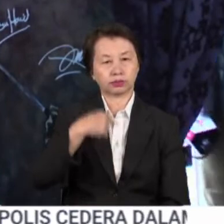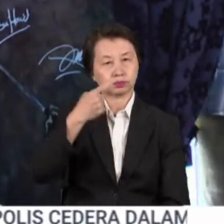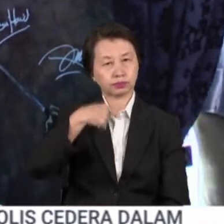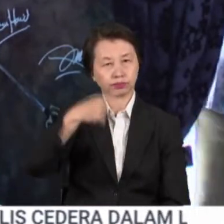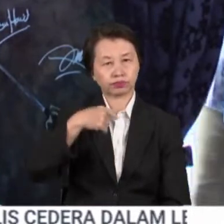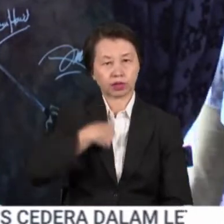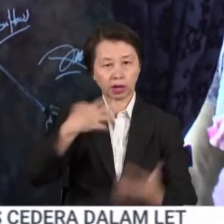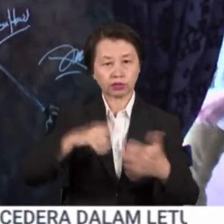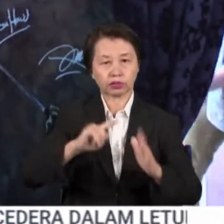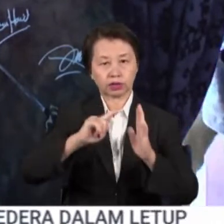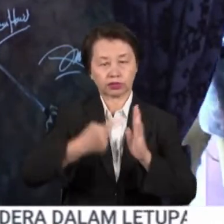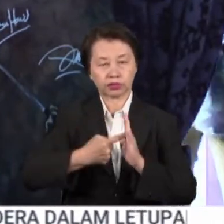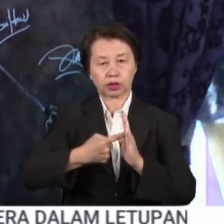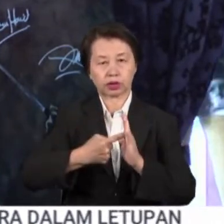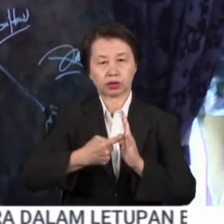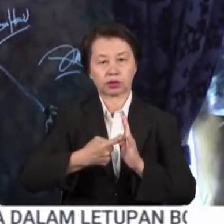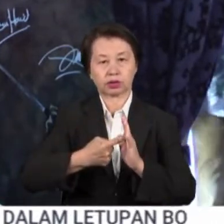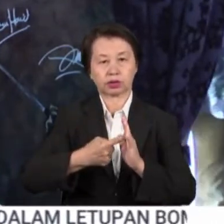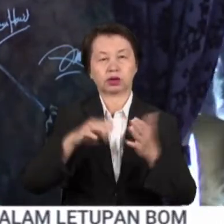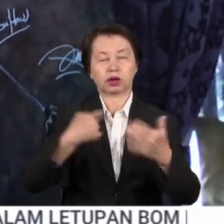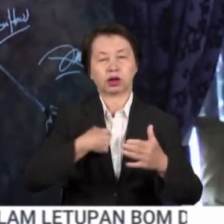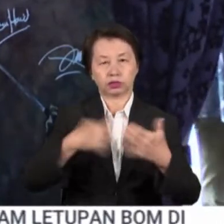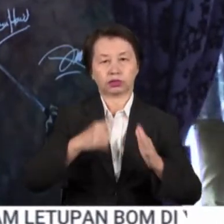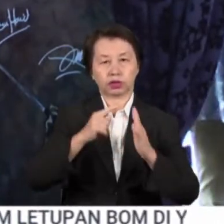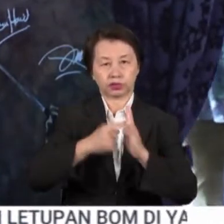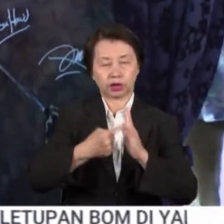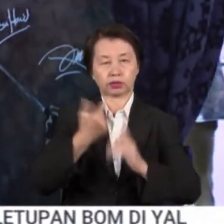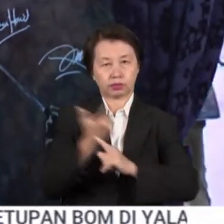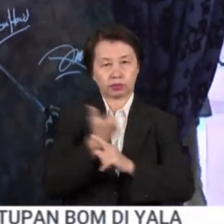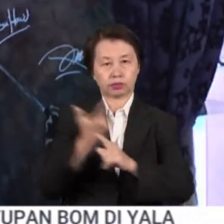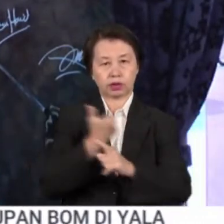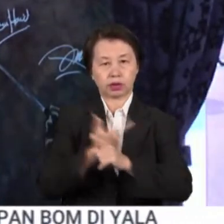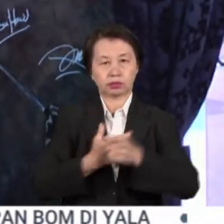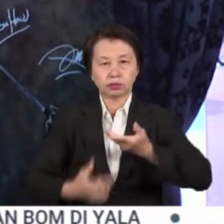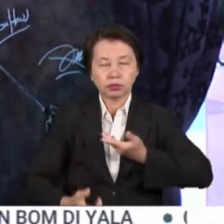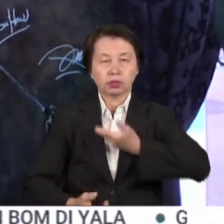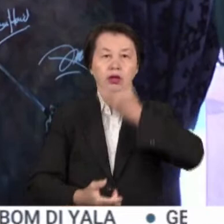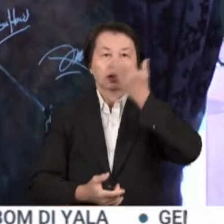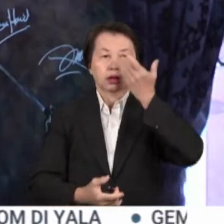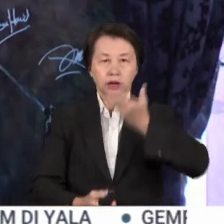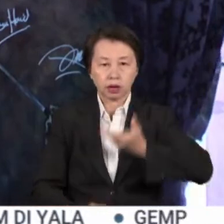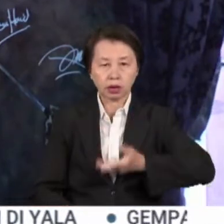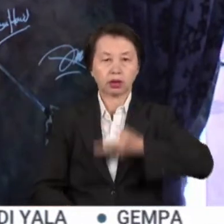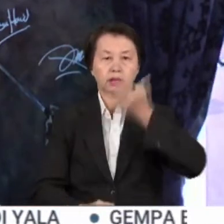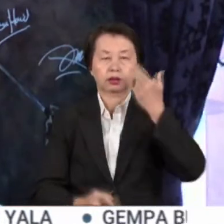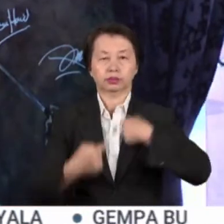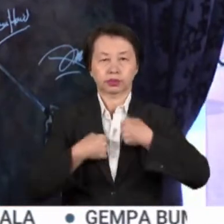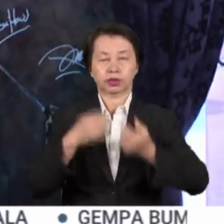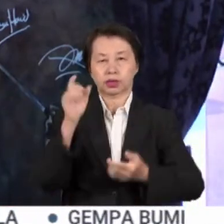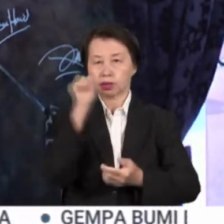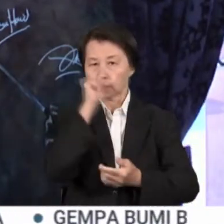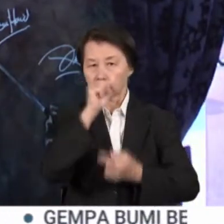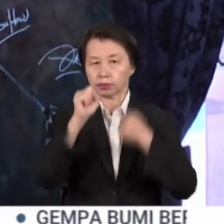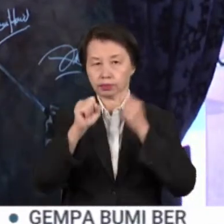start menjaga praktis deficit pernafasan saya daripada bulan lepas lagi.